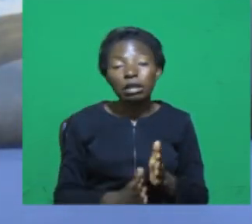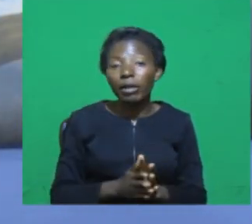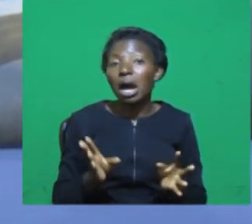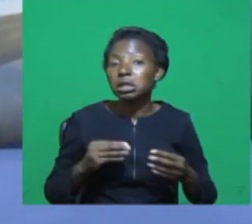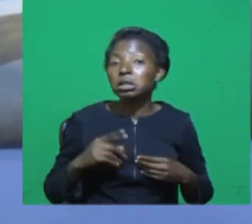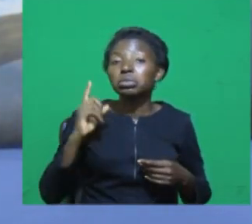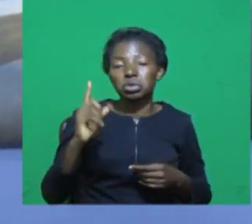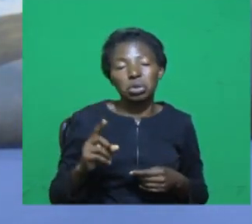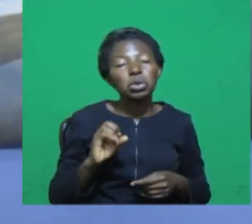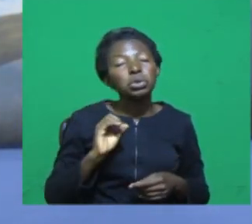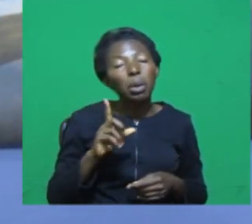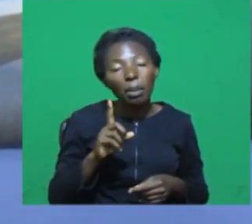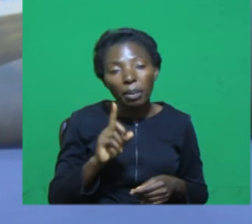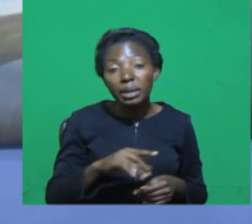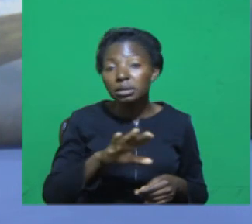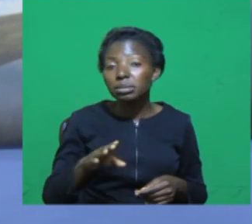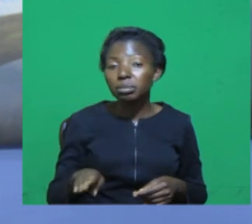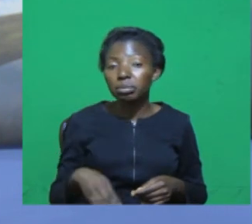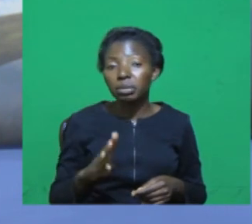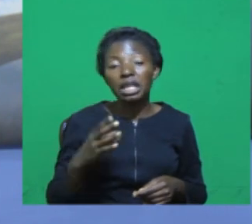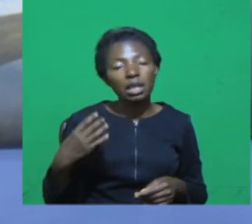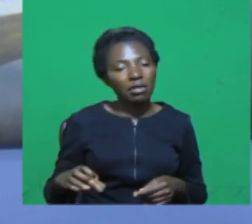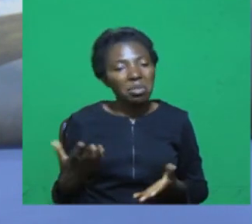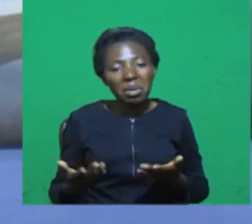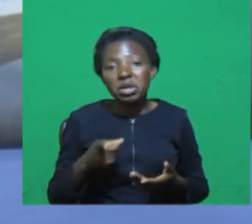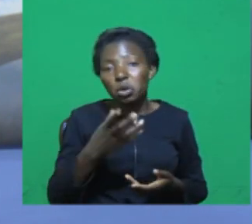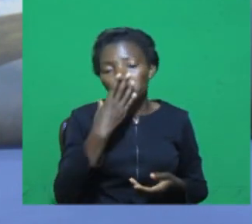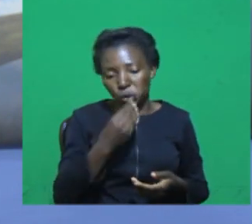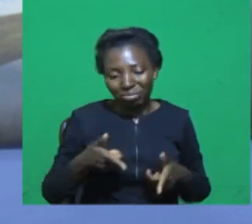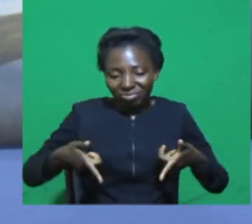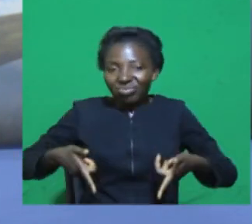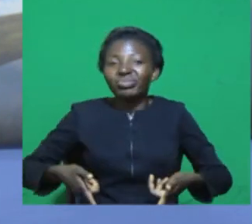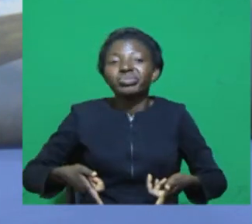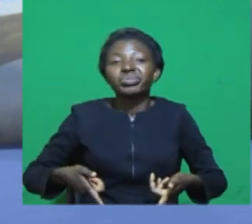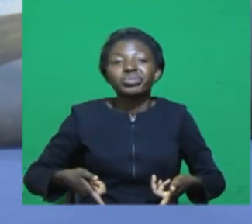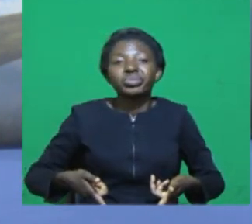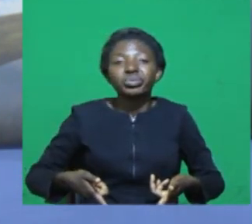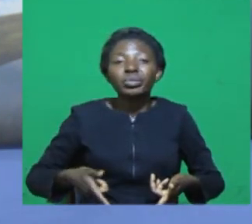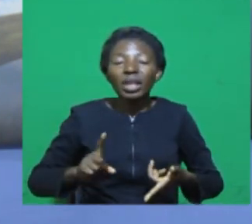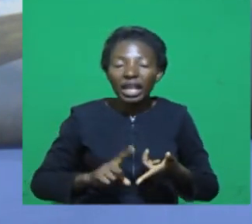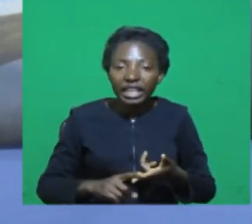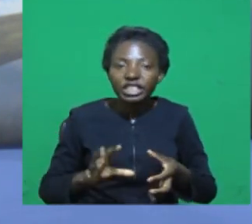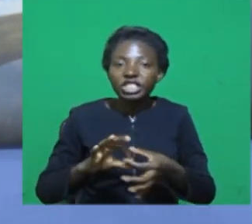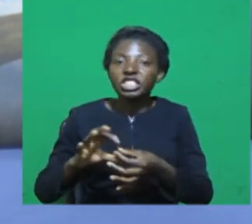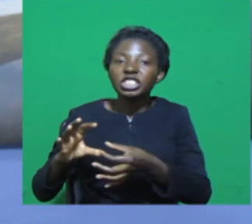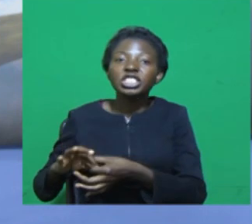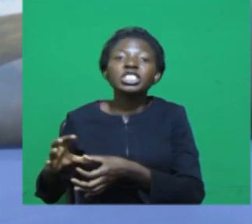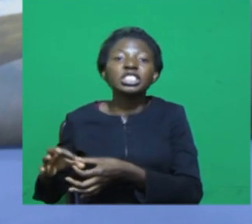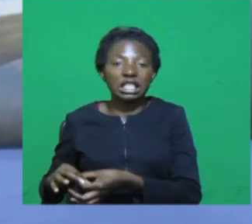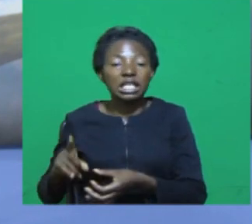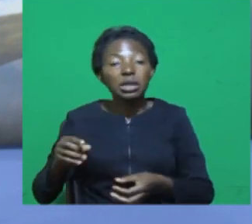Isaiah iri kunotsanangura kuti ngatingwarirei, ingave bhutsu dzako, gogo yako chaiyo, machena anoti ngwere-ngwere